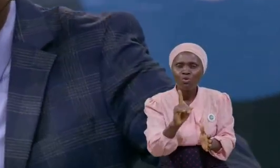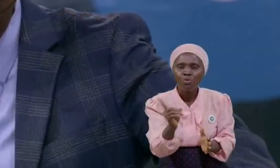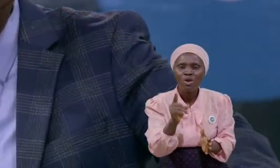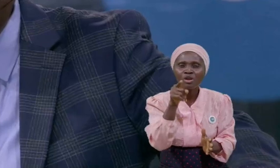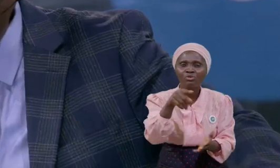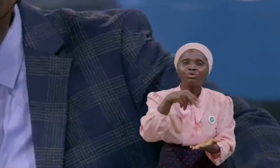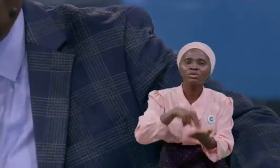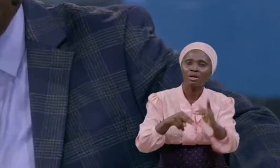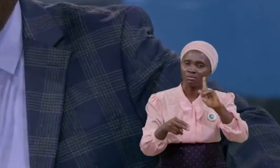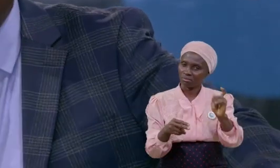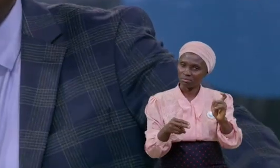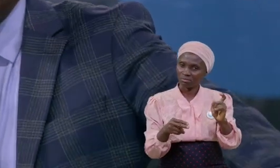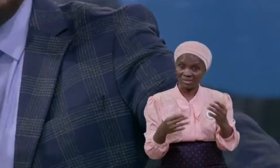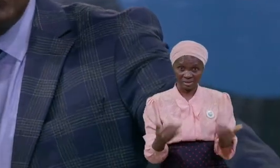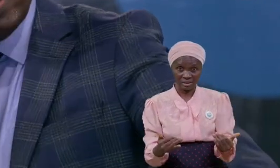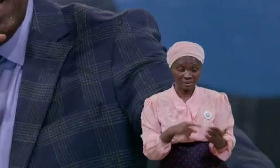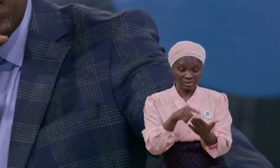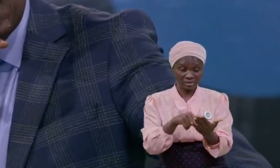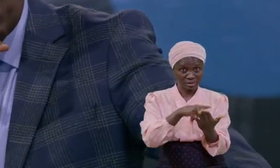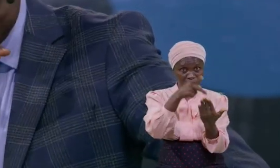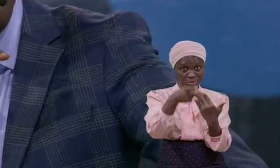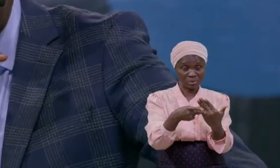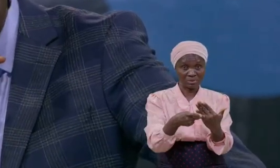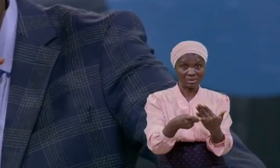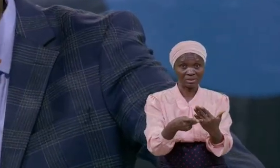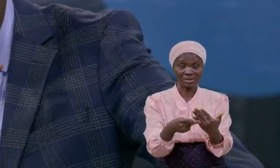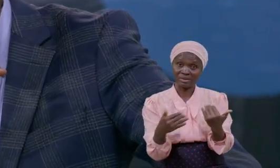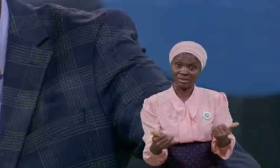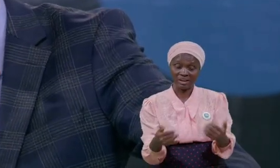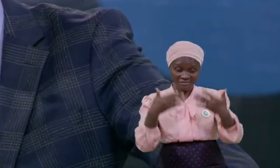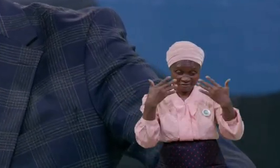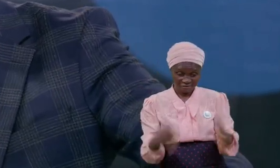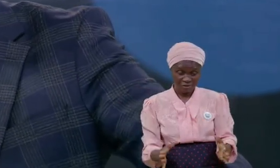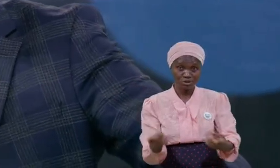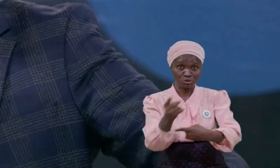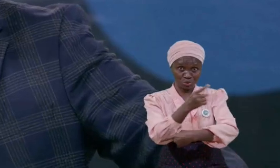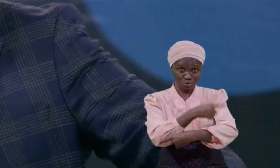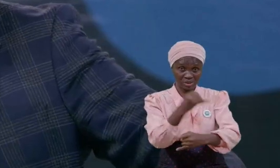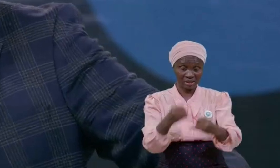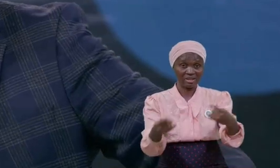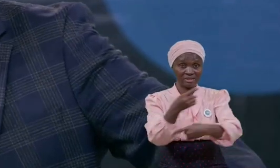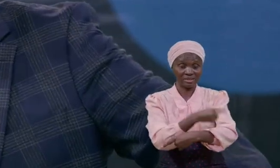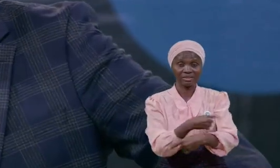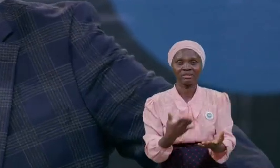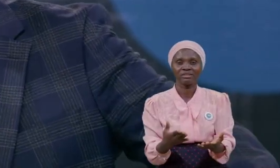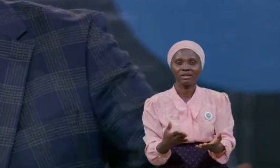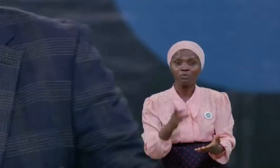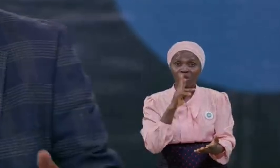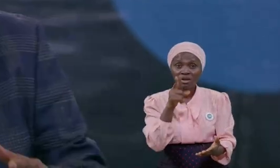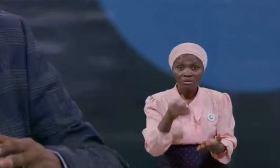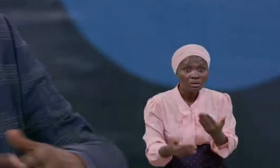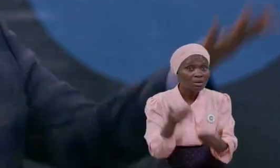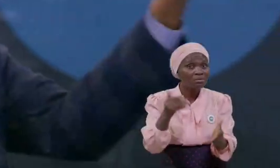tu es toujours, jusqu'à aujourd'hui, tu étais là le premier jour, deuxième jour, troisième jour,